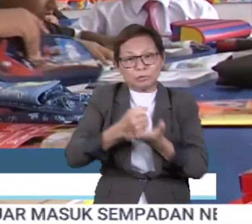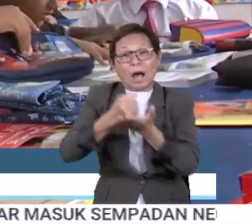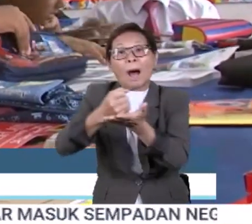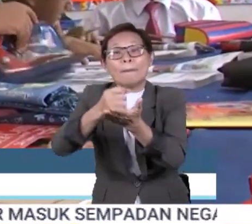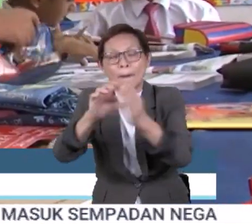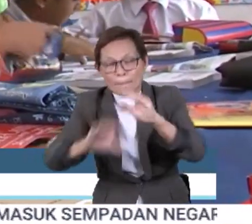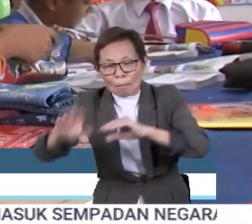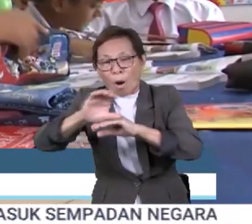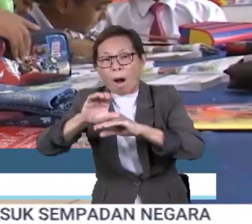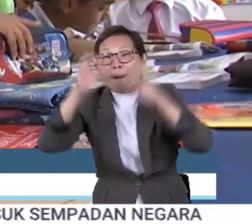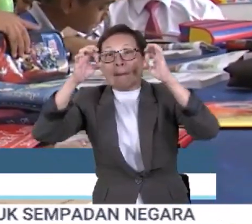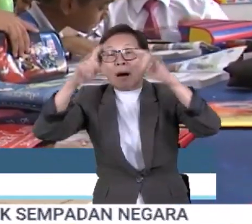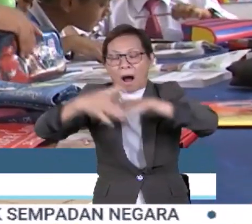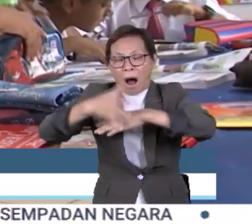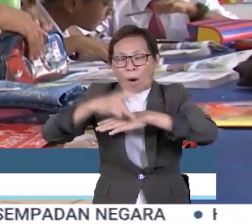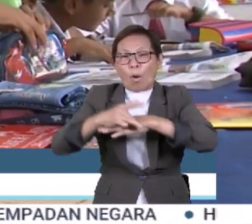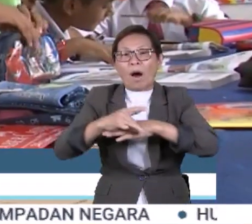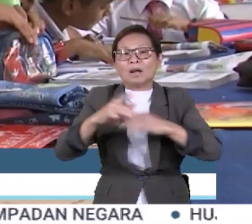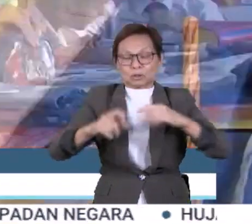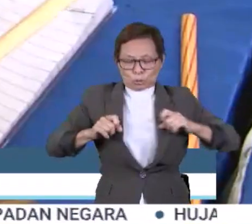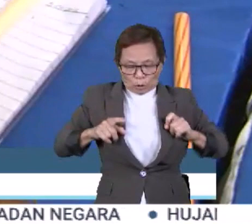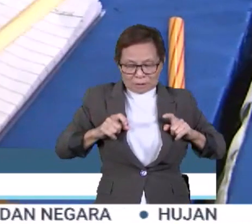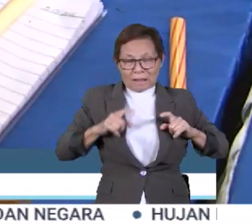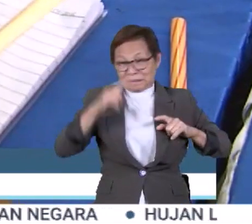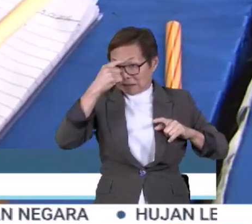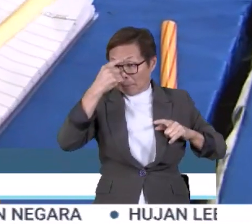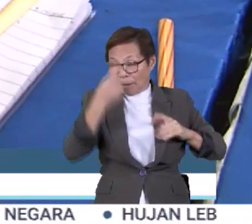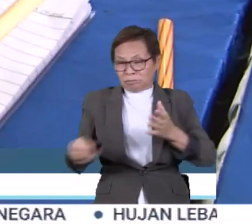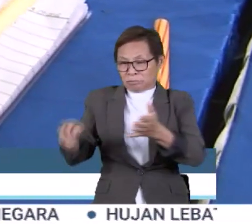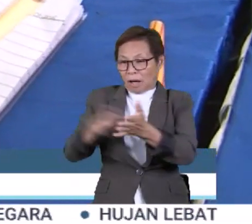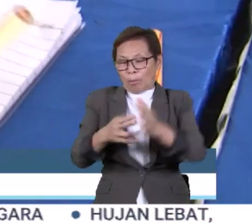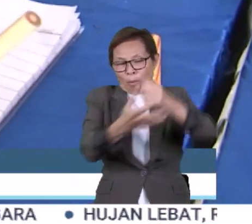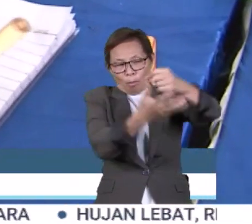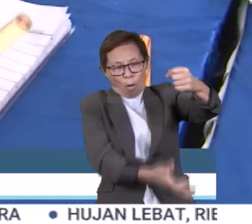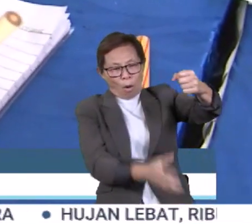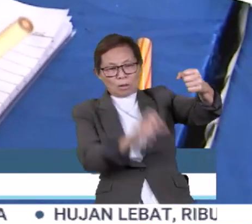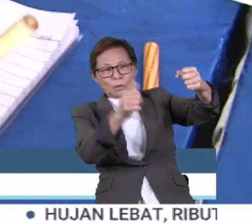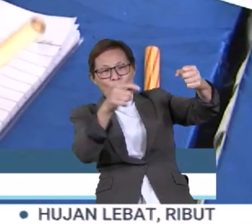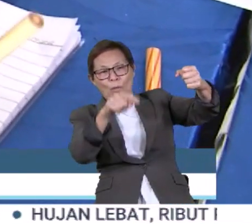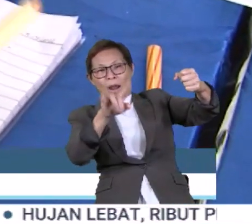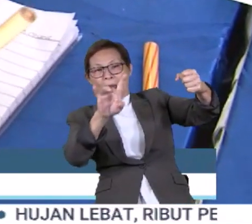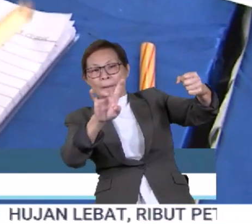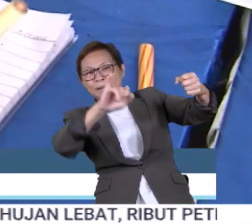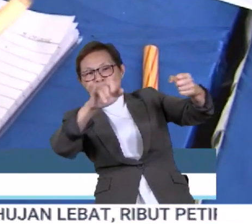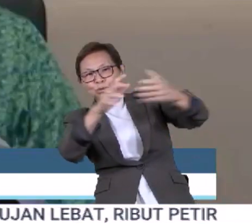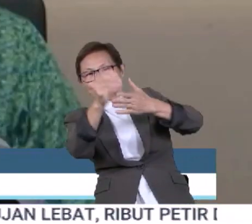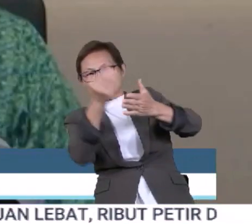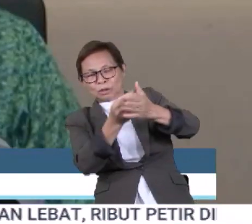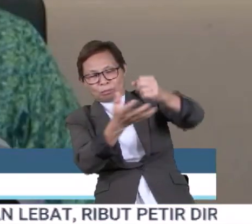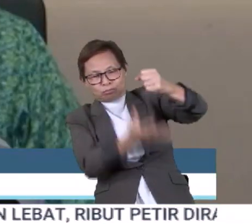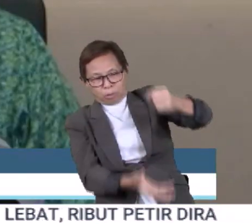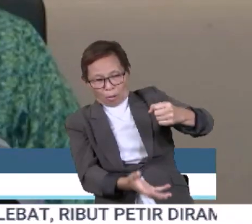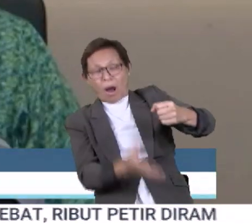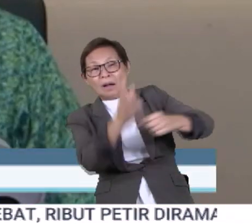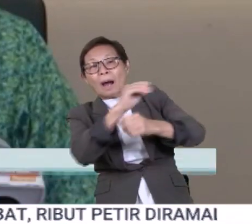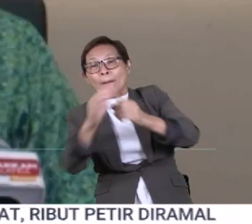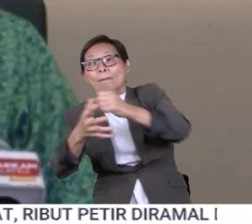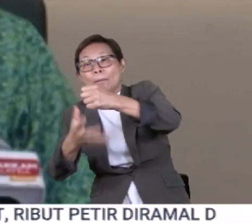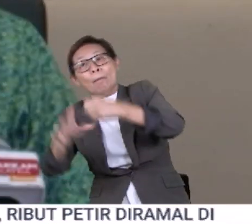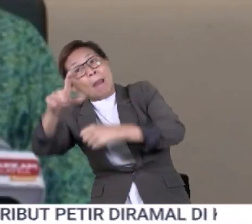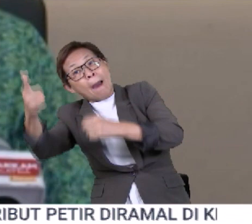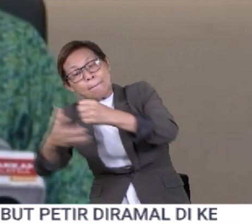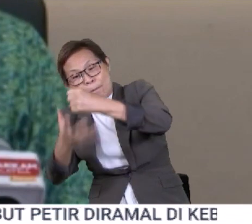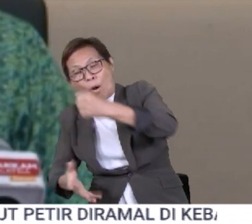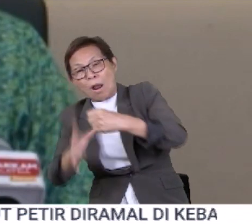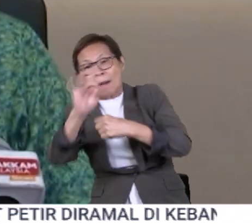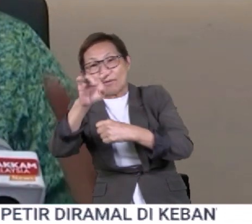awal tadi kelas swasta Tamil yang mendaftar melibatkan peruntukan 10 puluhan 8 juta Ringgit selain perintukan 8